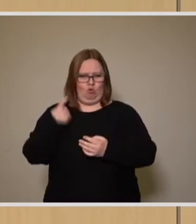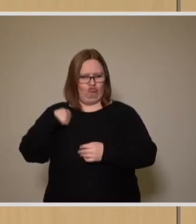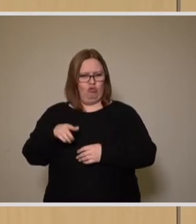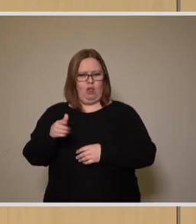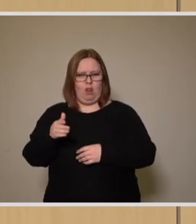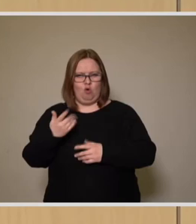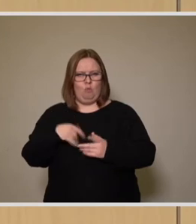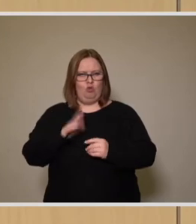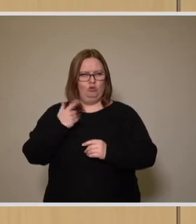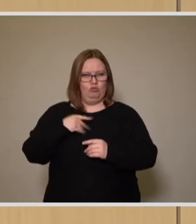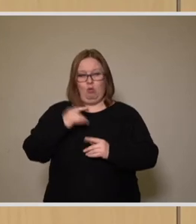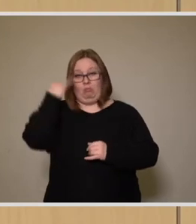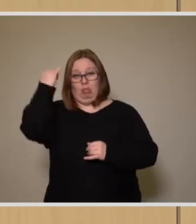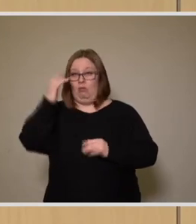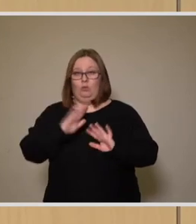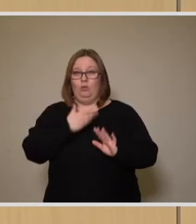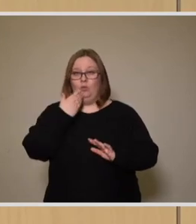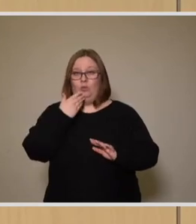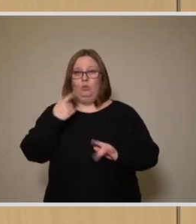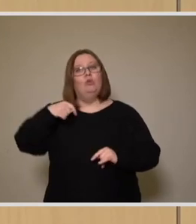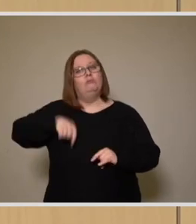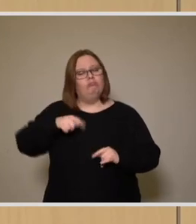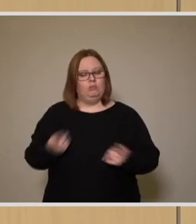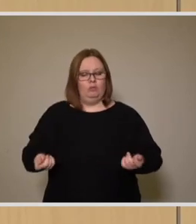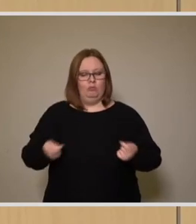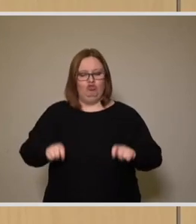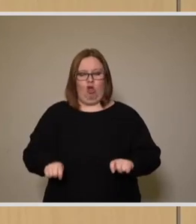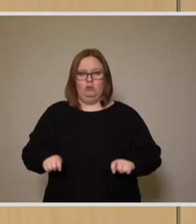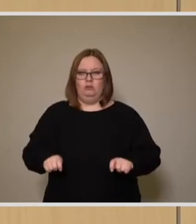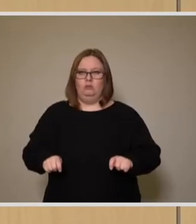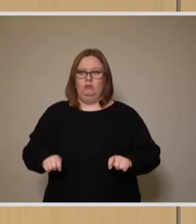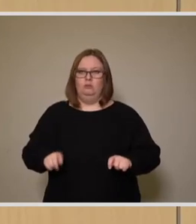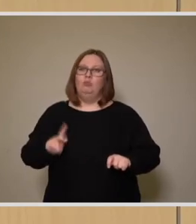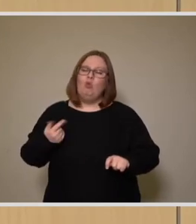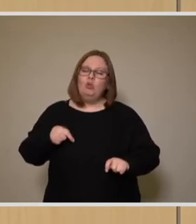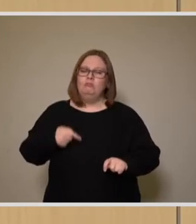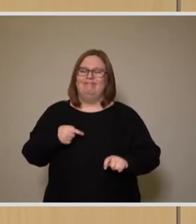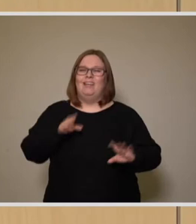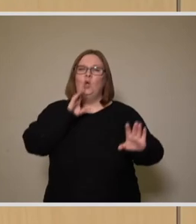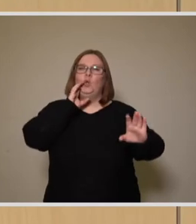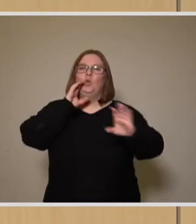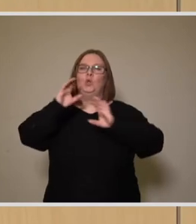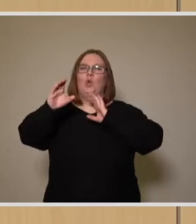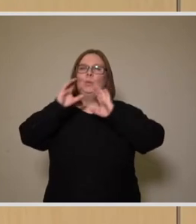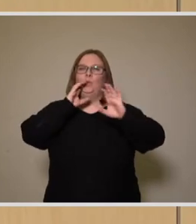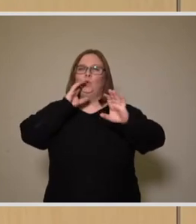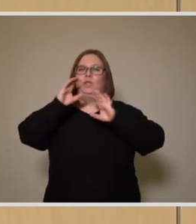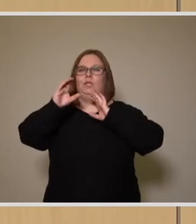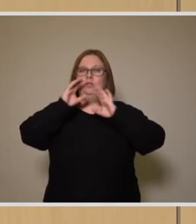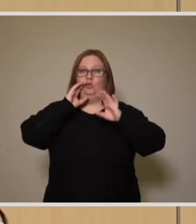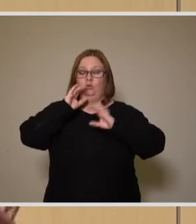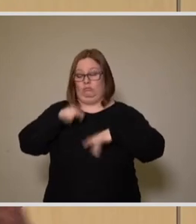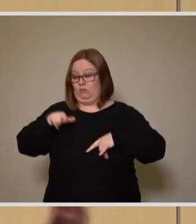gelobt, hat sicherlich die ausgedacht, wurde hier beschlossen. Das soll eine Kommunikation zwischen den